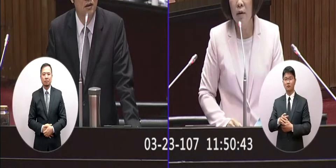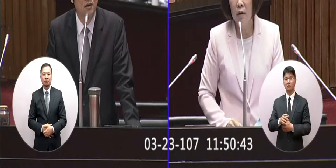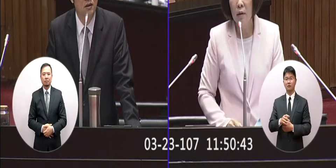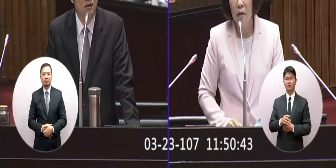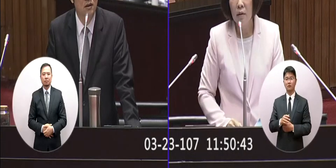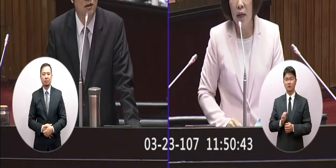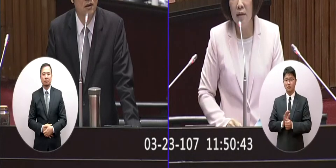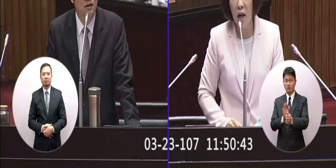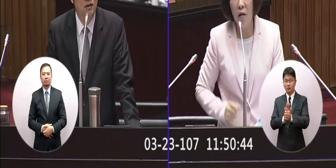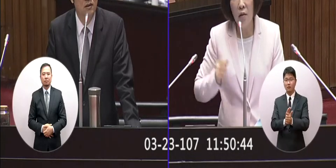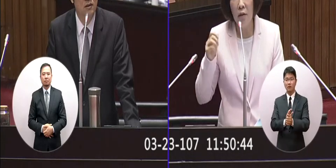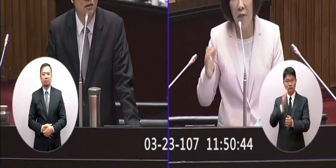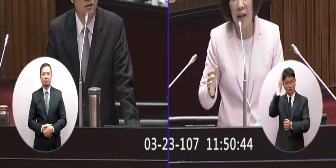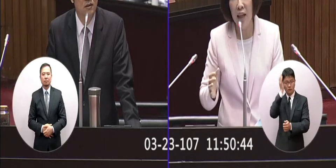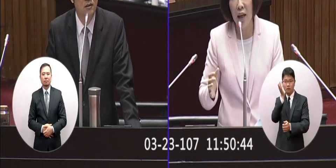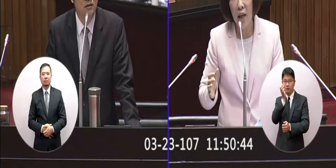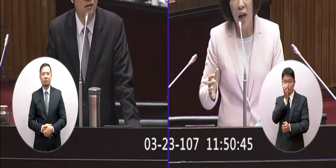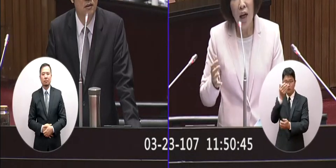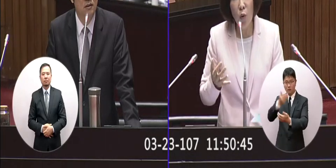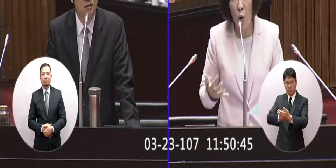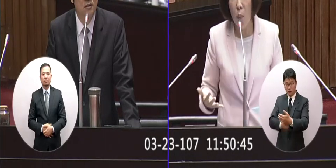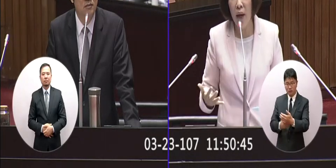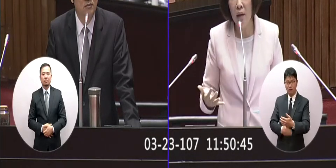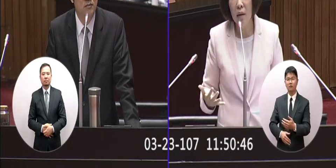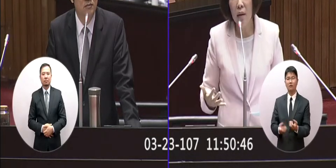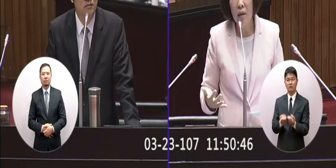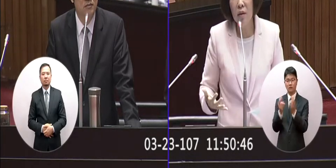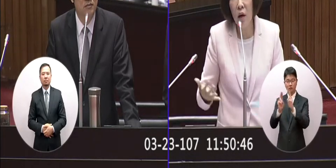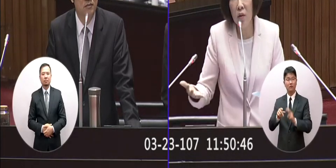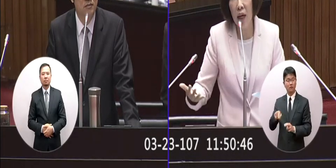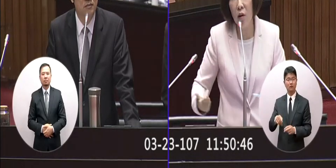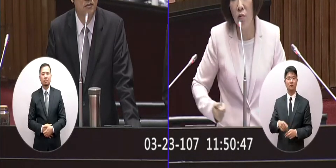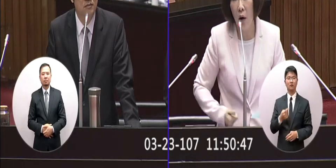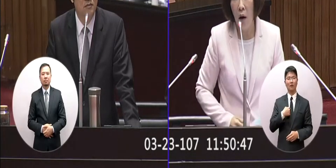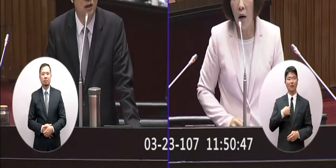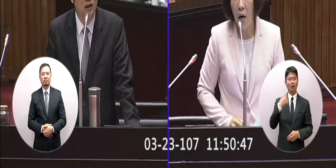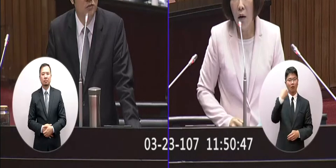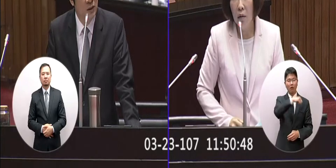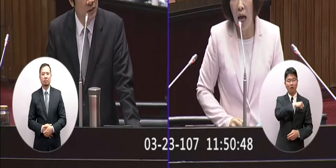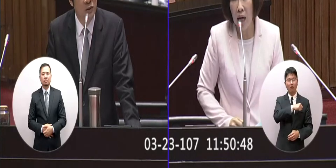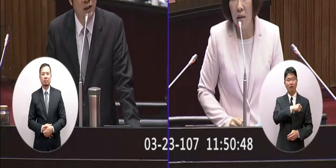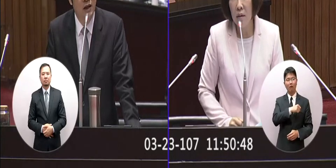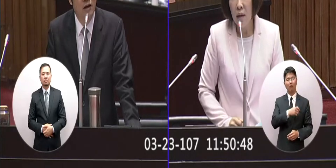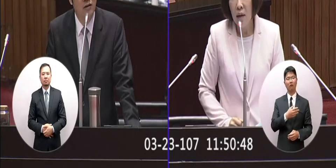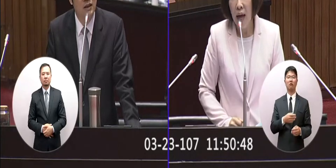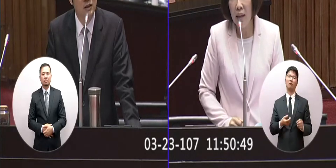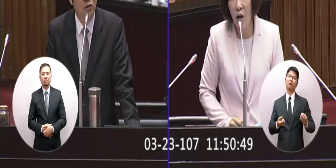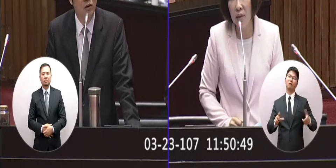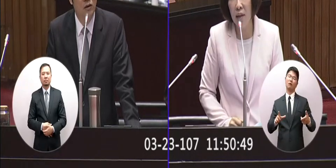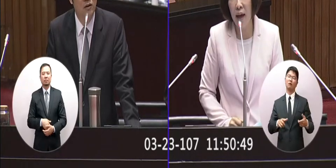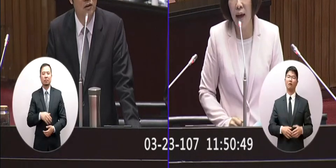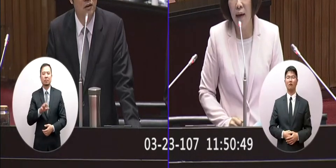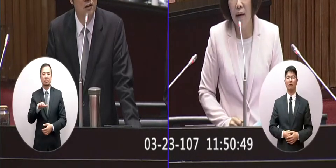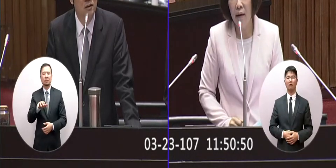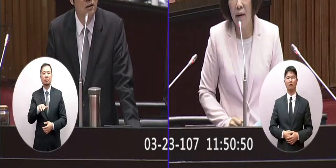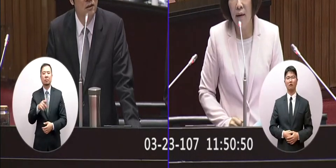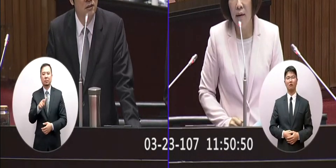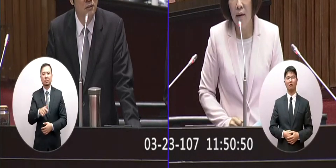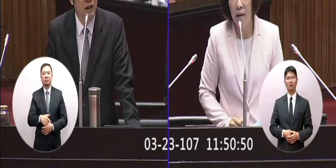的燃烧的发电，而我们是倒退路哦， 因为哈 开倒车